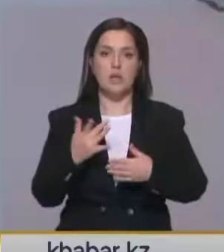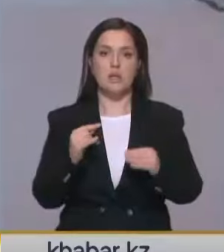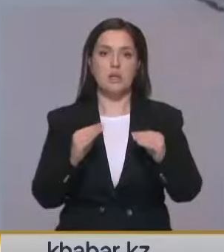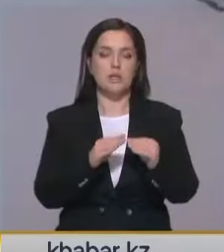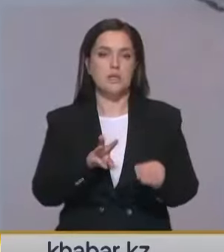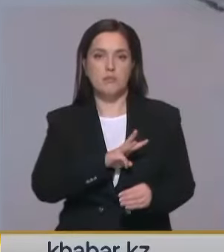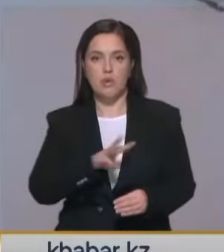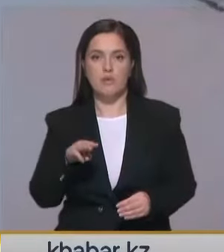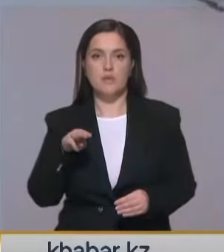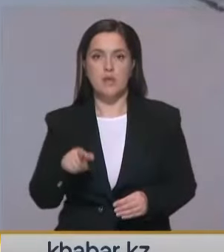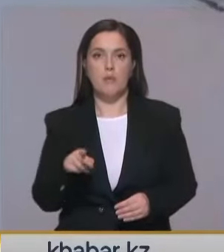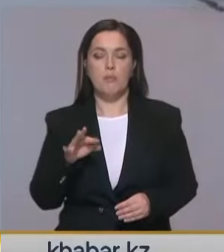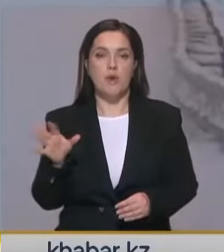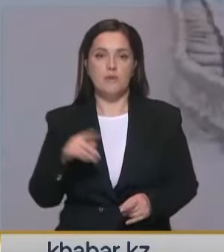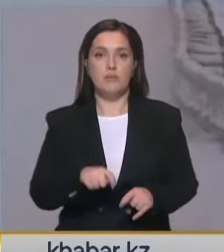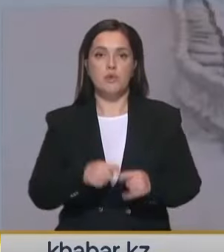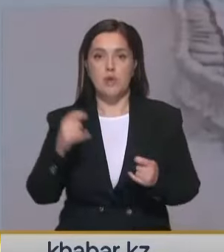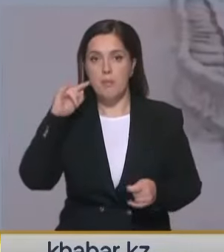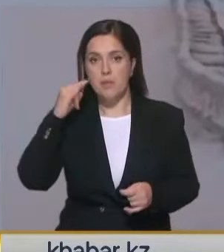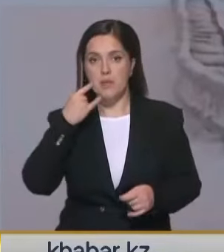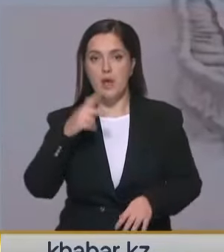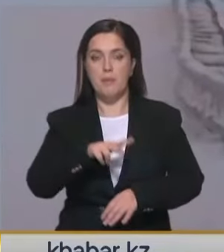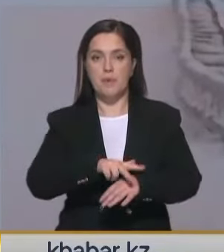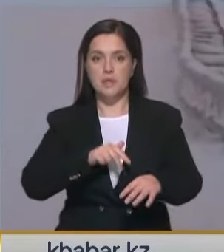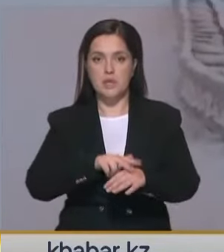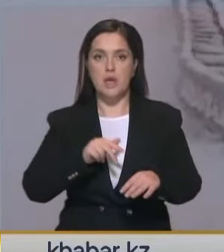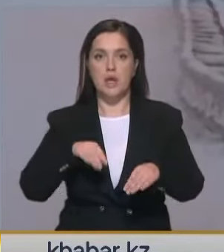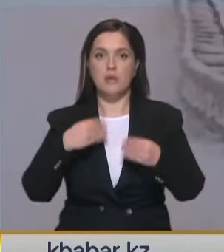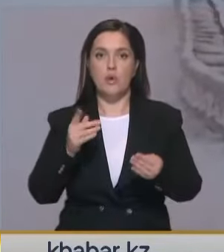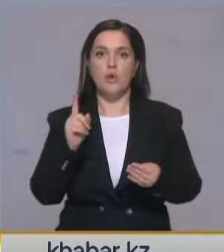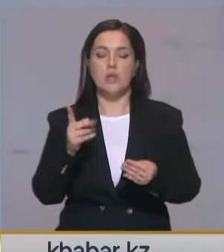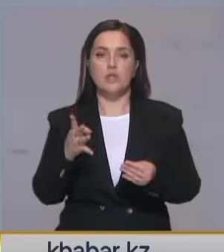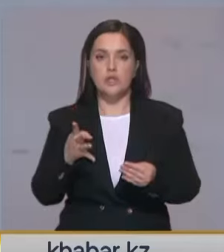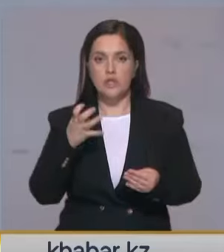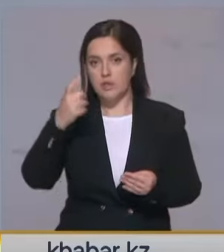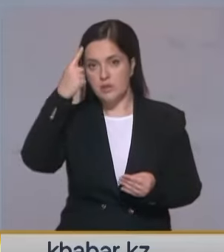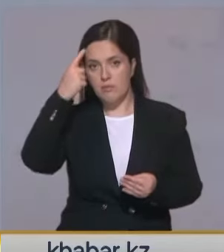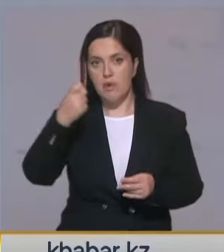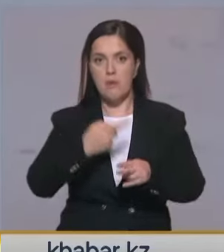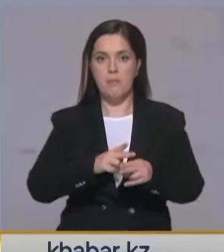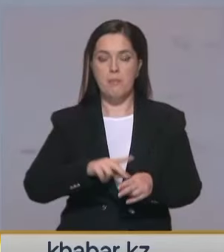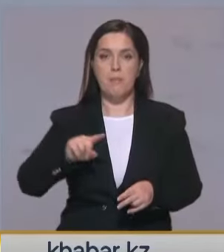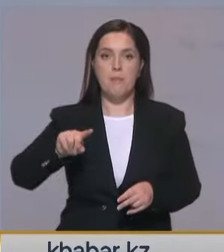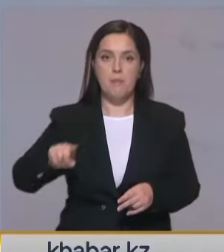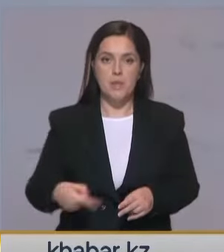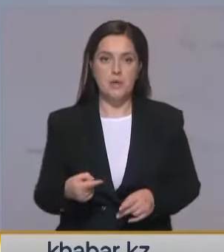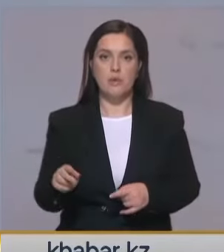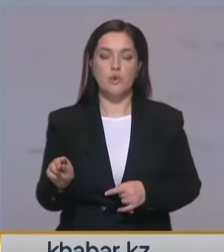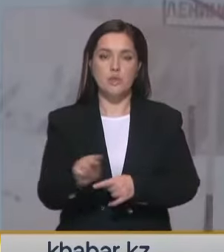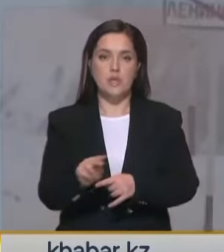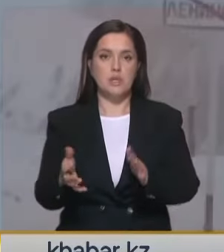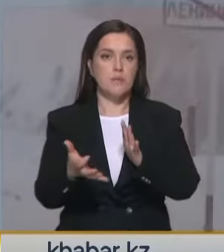наказание более чем на 10 миллионов тенге. По всем нарушениям павлодарские полицейские выдали около 1400 предписаний, в которых